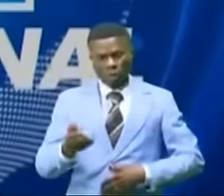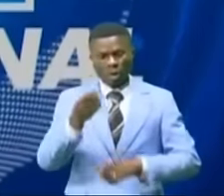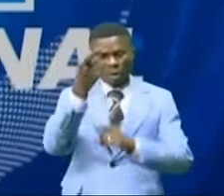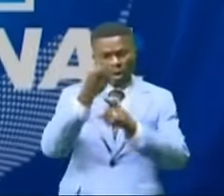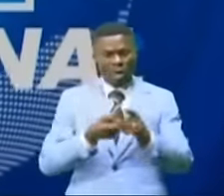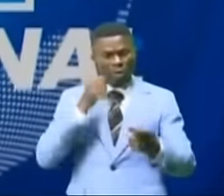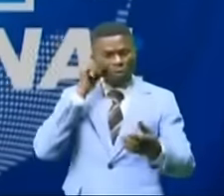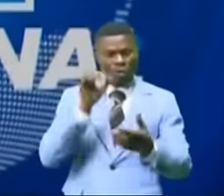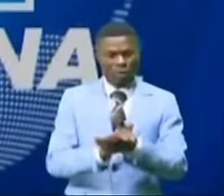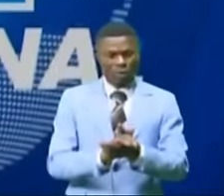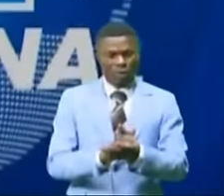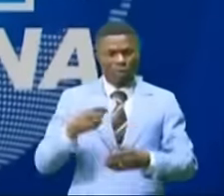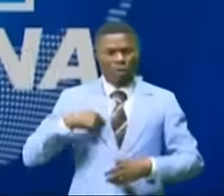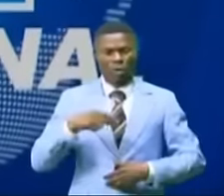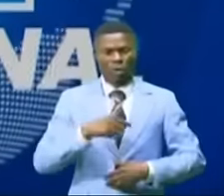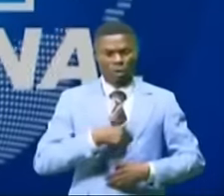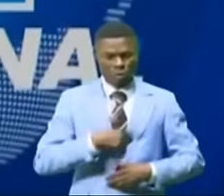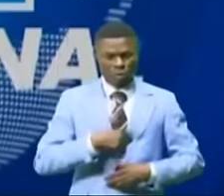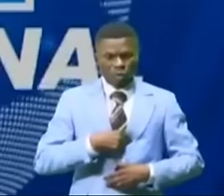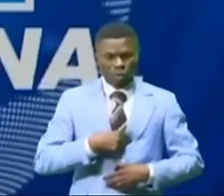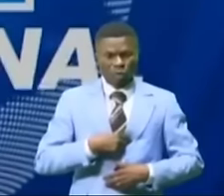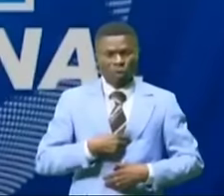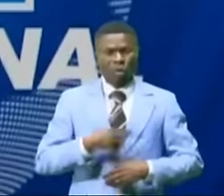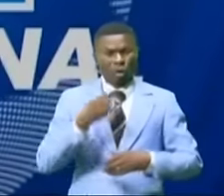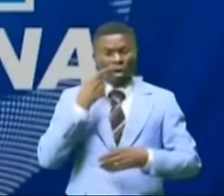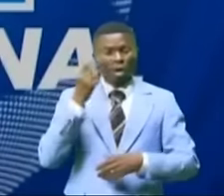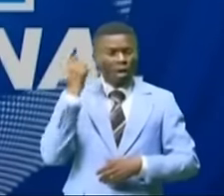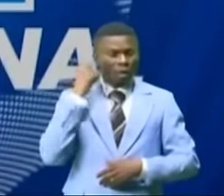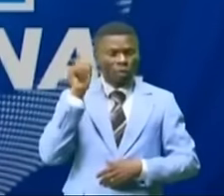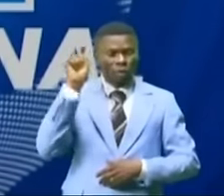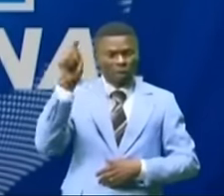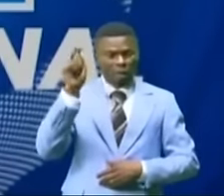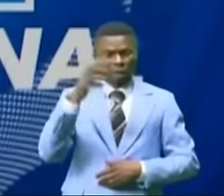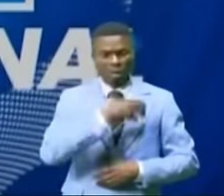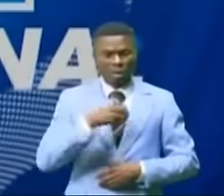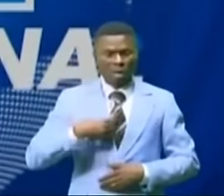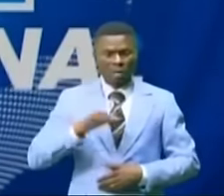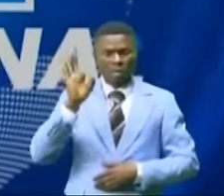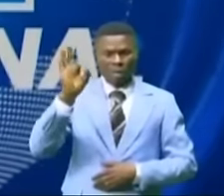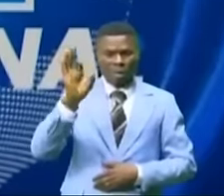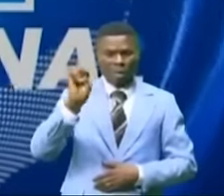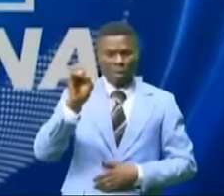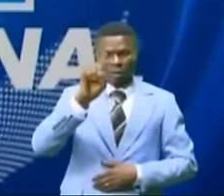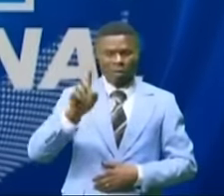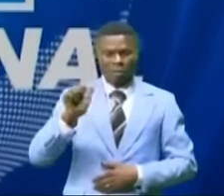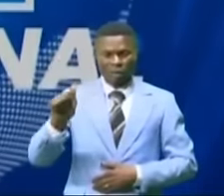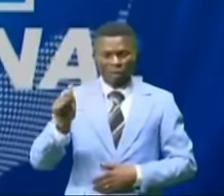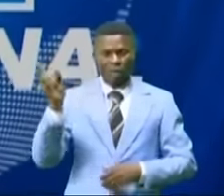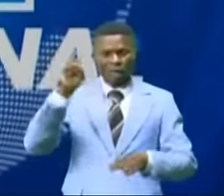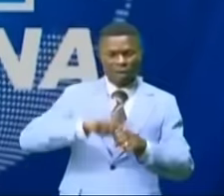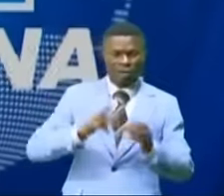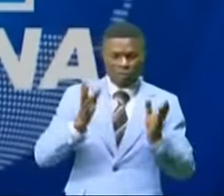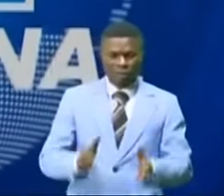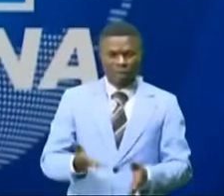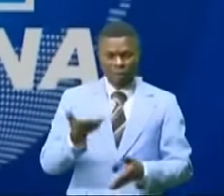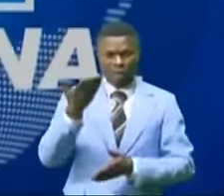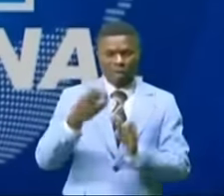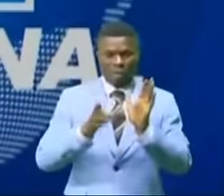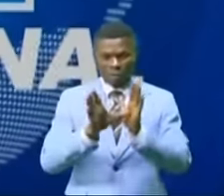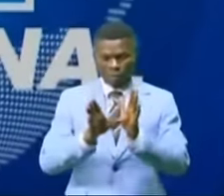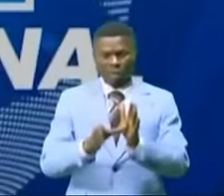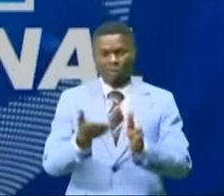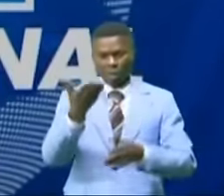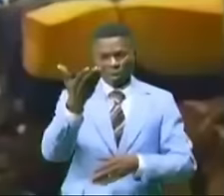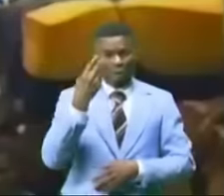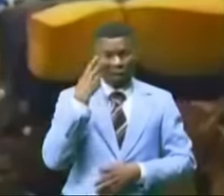femme, nous avons été suivre les témoignages de Madame Feza, victime. Suivez-la sur les images commentées par Mireille